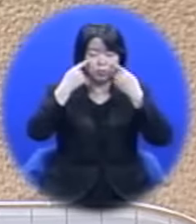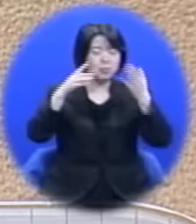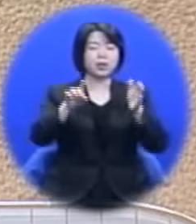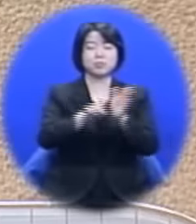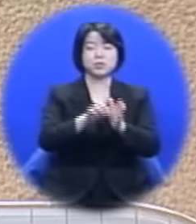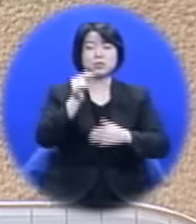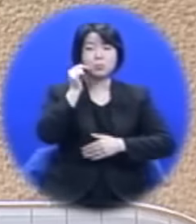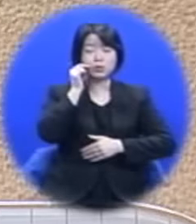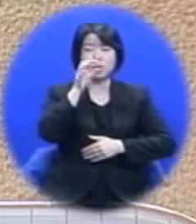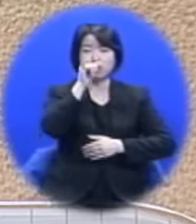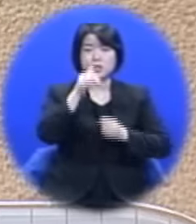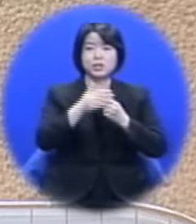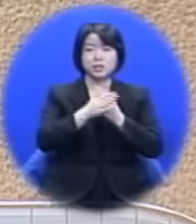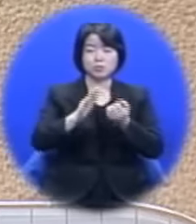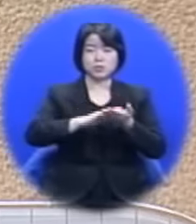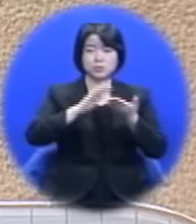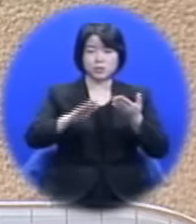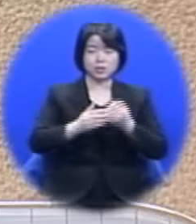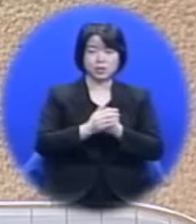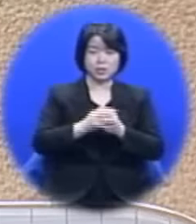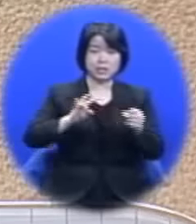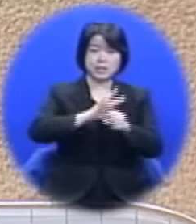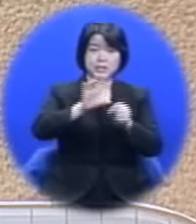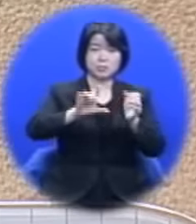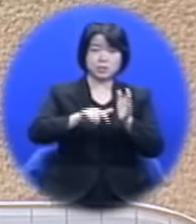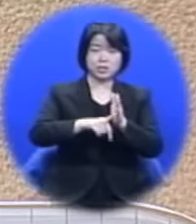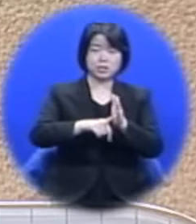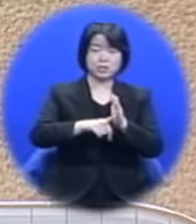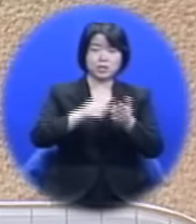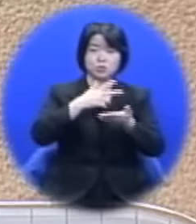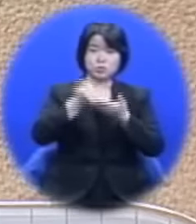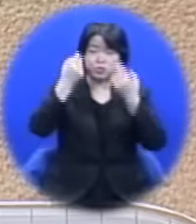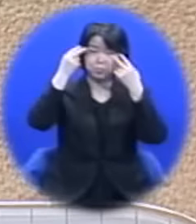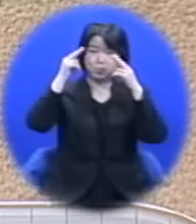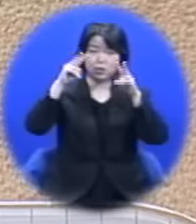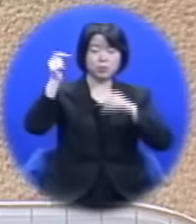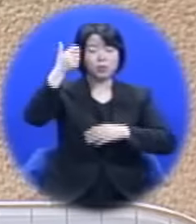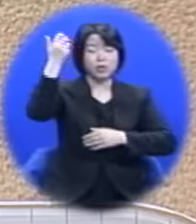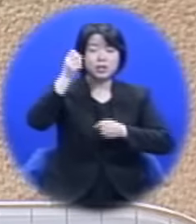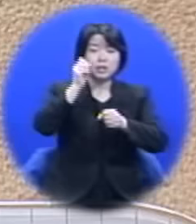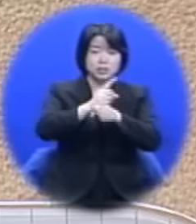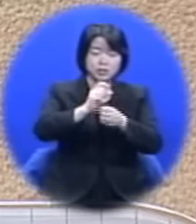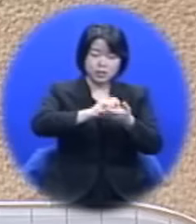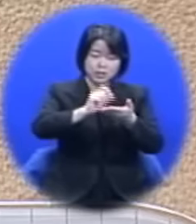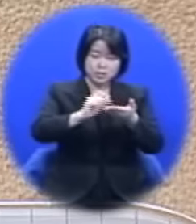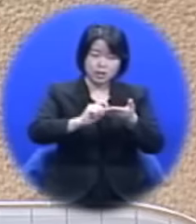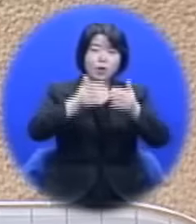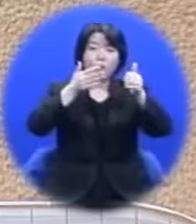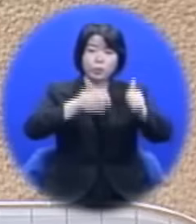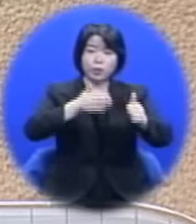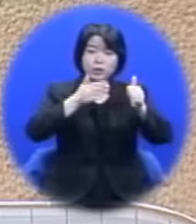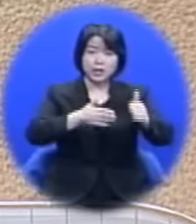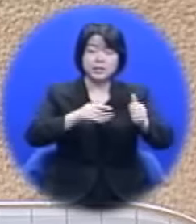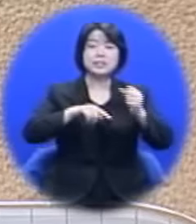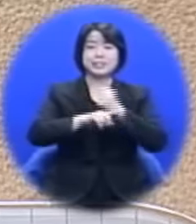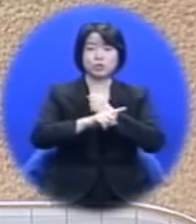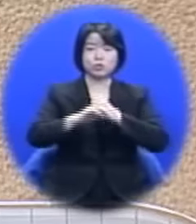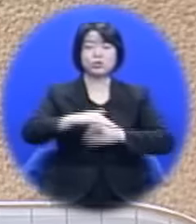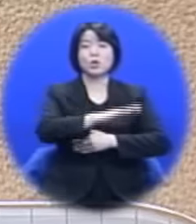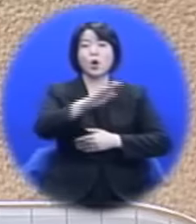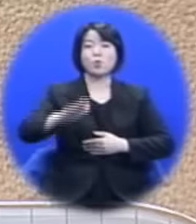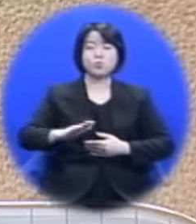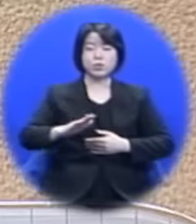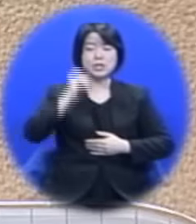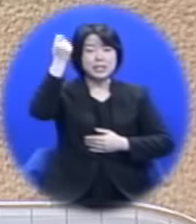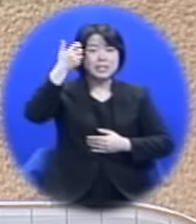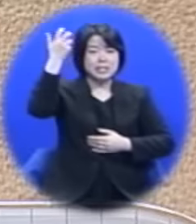거예요 24시간 주님을 바라보고 영성의 길을 쓰시라고 그렇게 권해 드리는 이유는 우리의 영성에 나무를